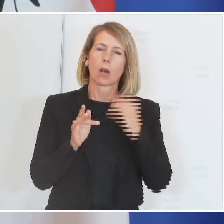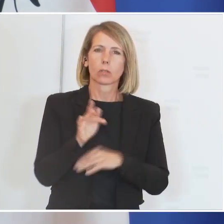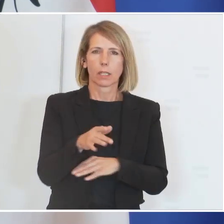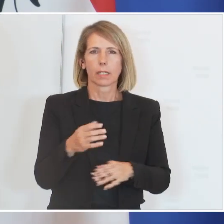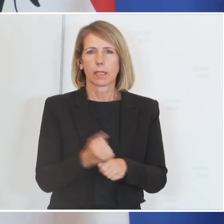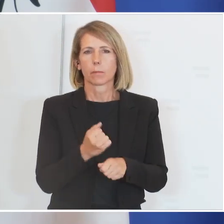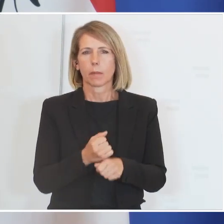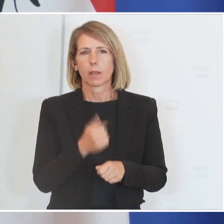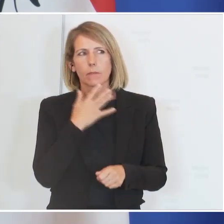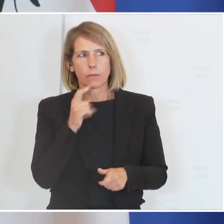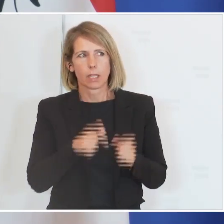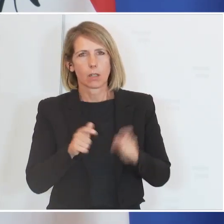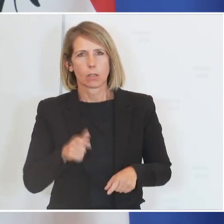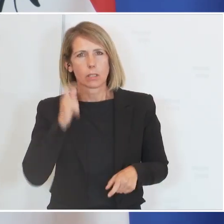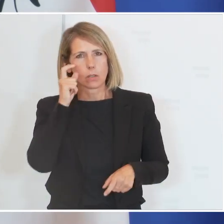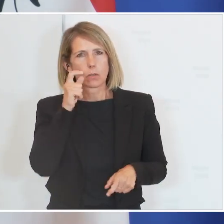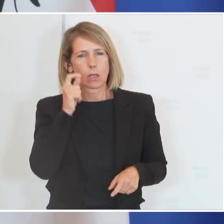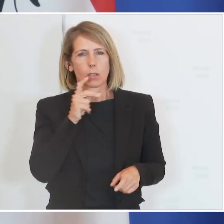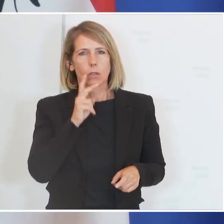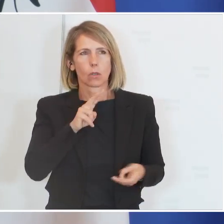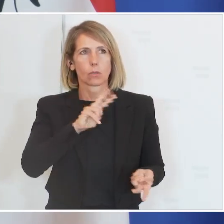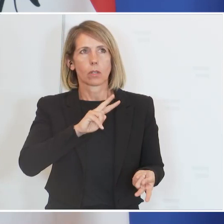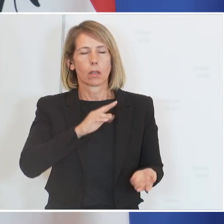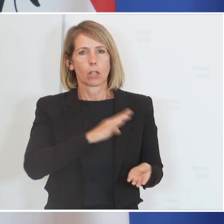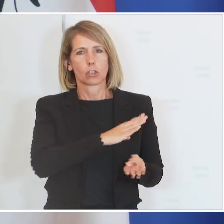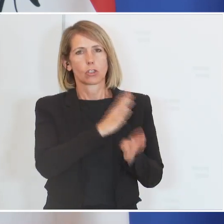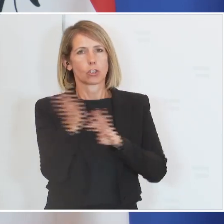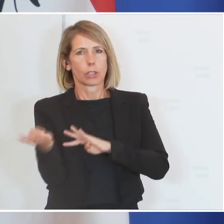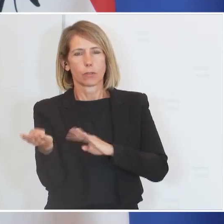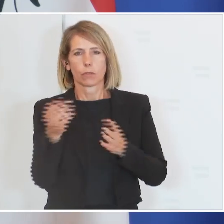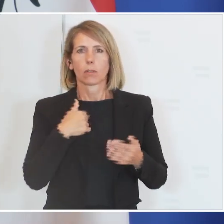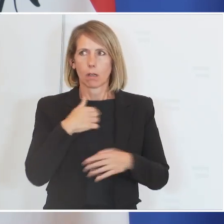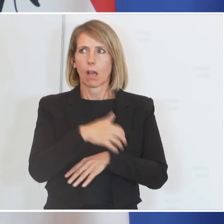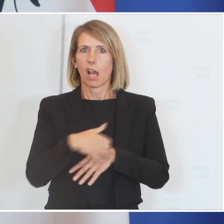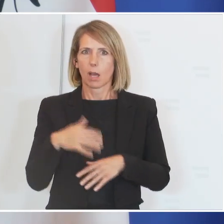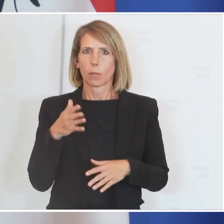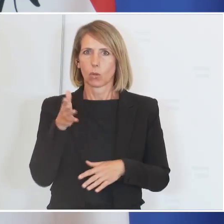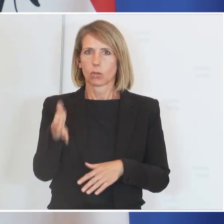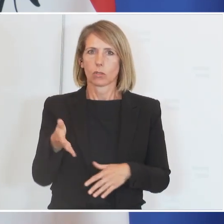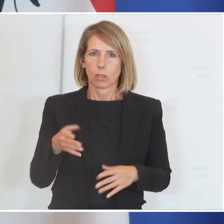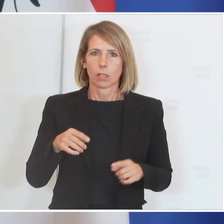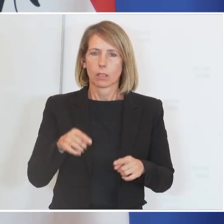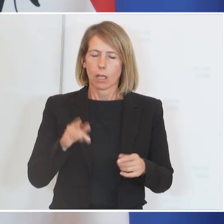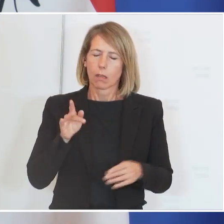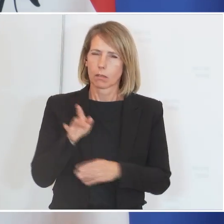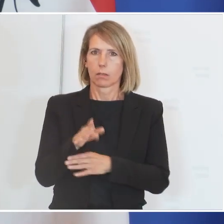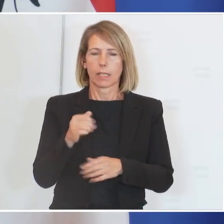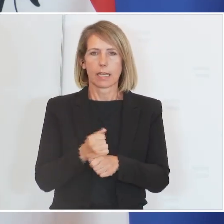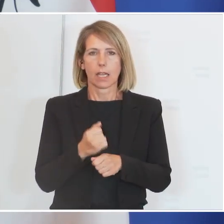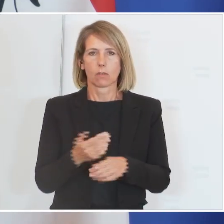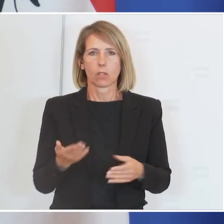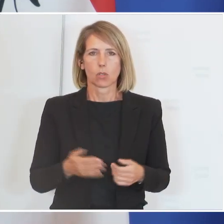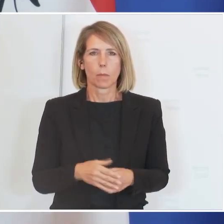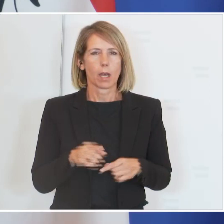Sorge, die viele Menschen haben, dass sie in Armut abrutschen können, könnten, da dagegen etwas zu machen. Das ist auch ein